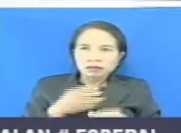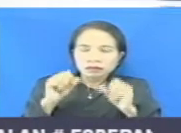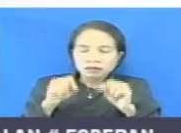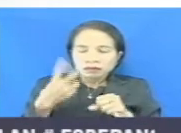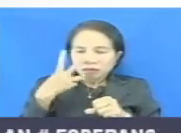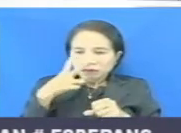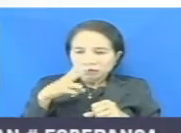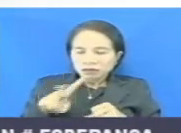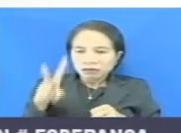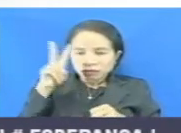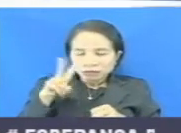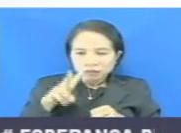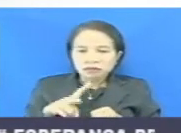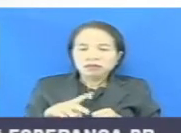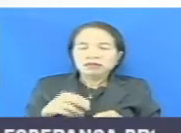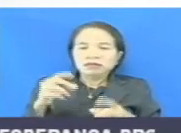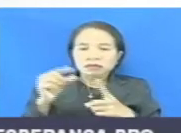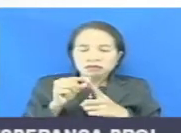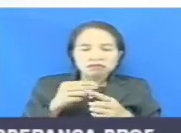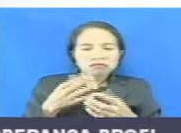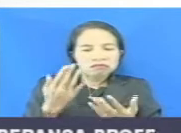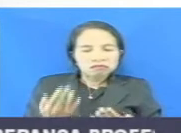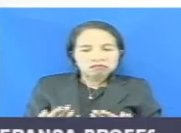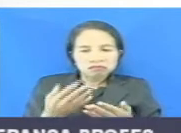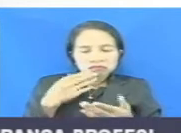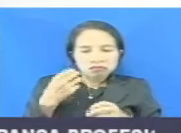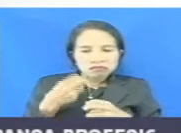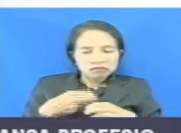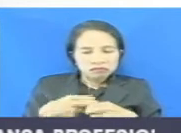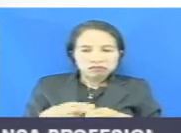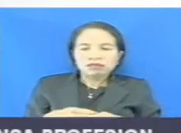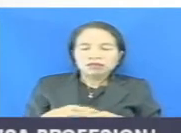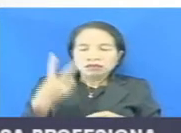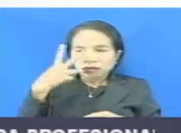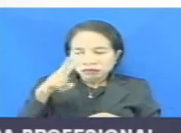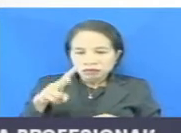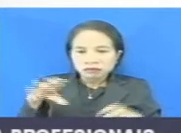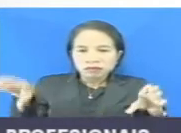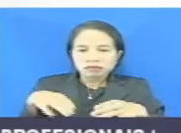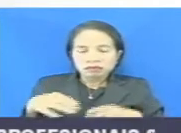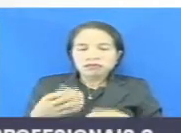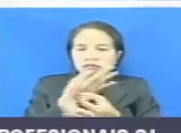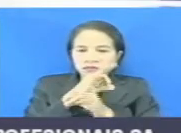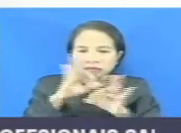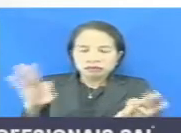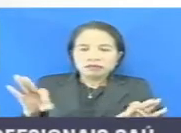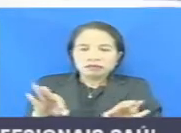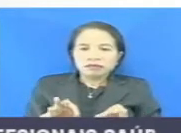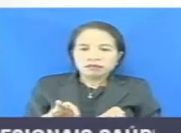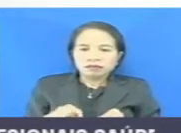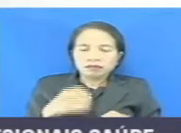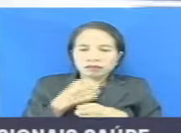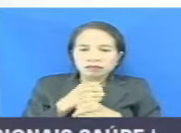na hono ilia fuang na toron na mais. Si. Mas ato observa fali servisu na be maka liona i halo